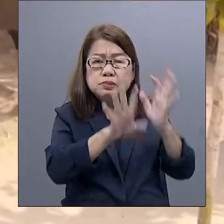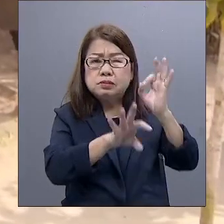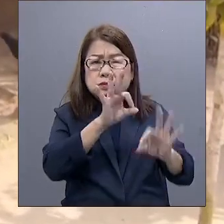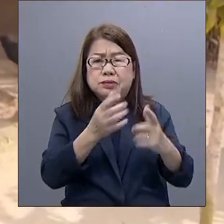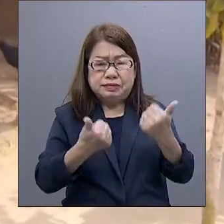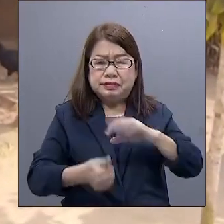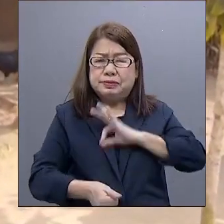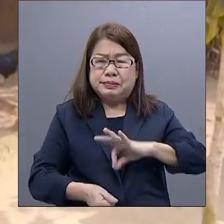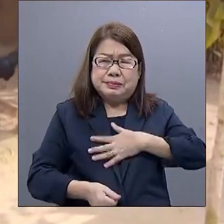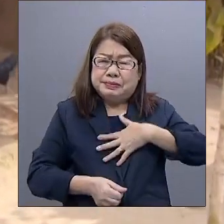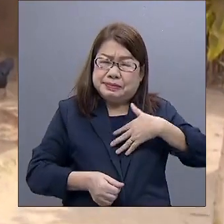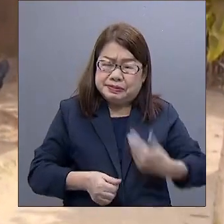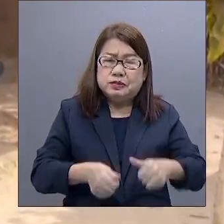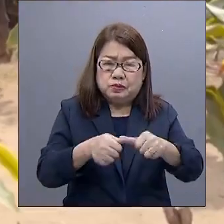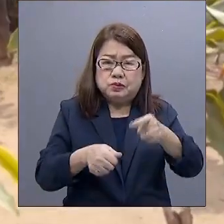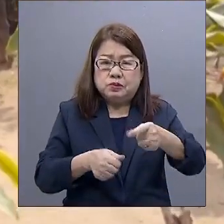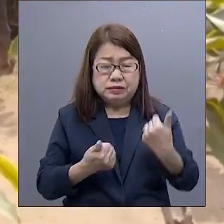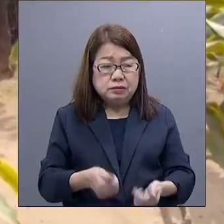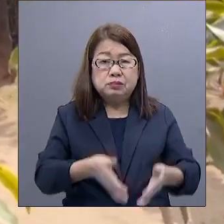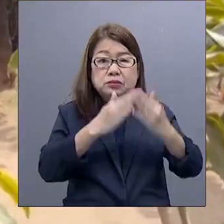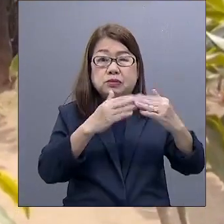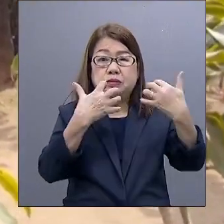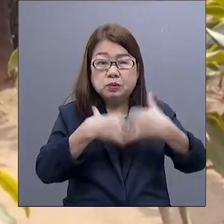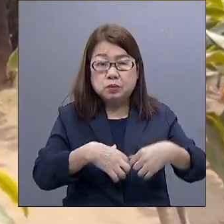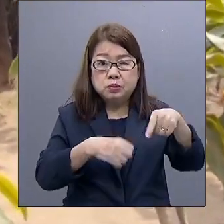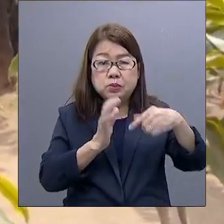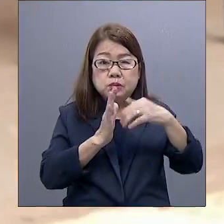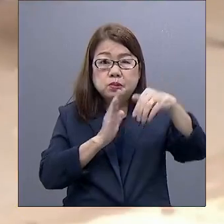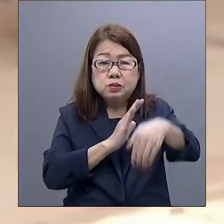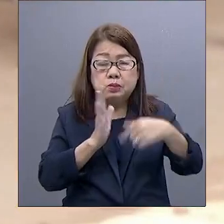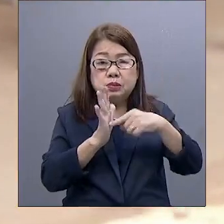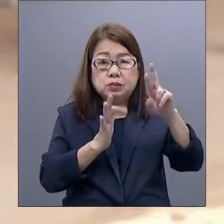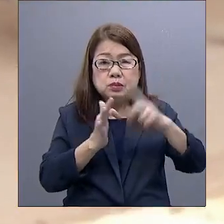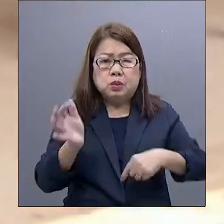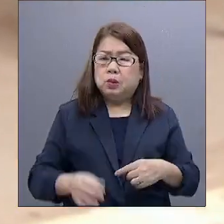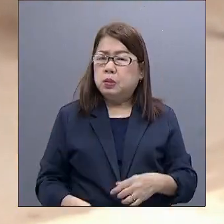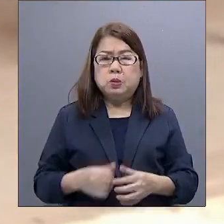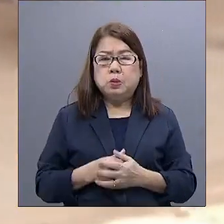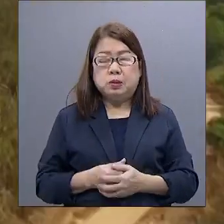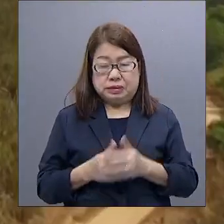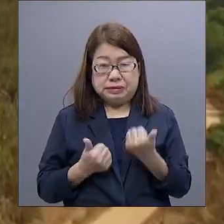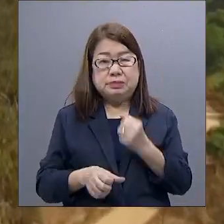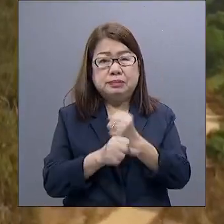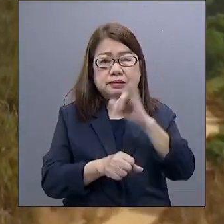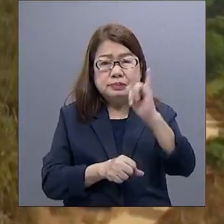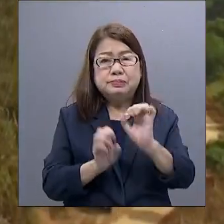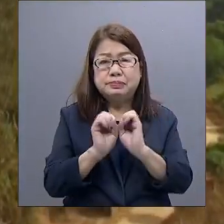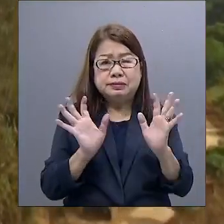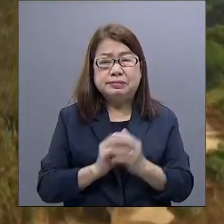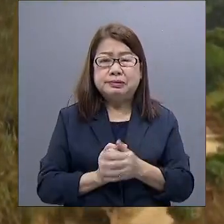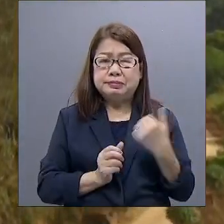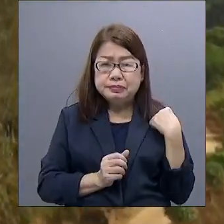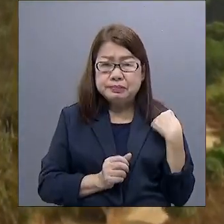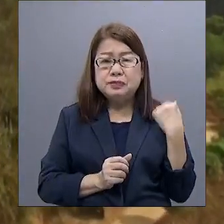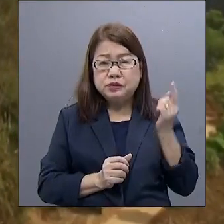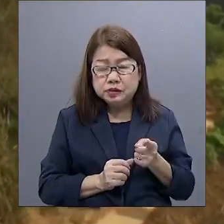คกแล้วยัสิีเหมือนแกอีกห demainแลยัไมมความชัดเฉนกทํมาแรกทำจริหรไม่